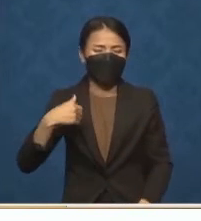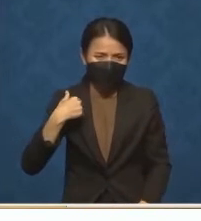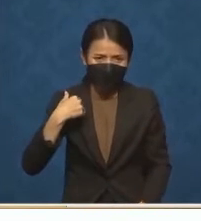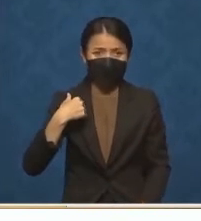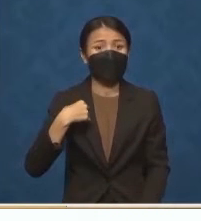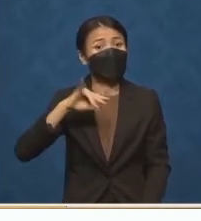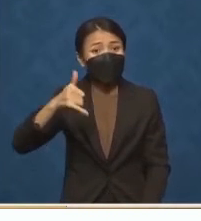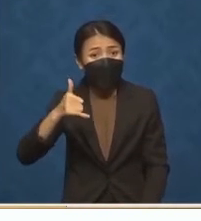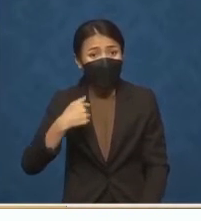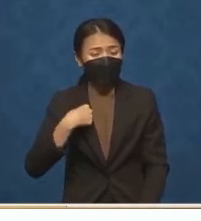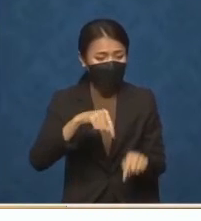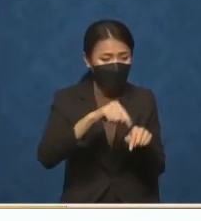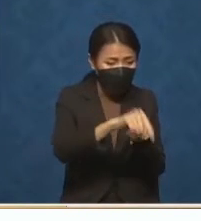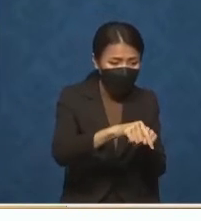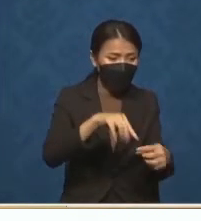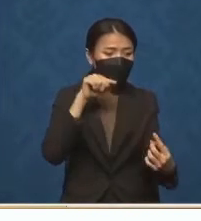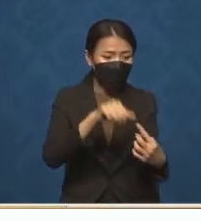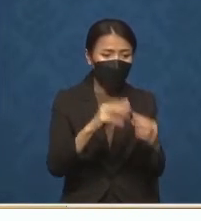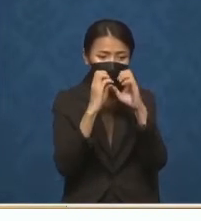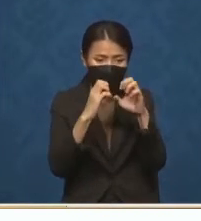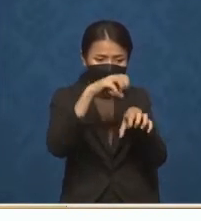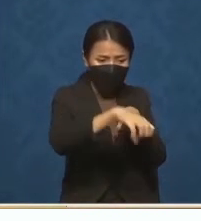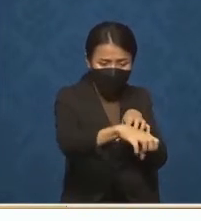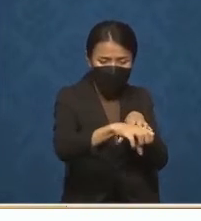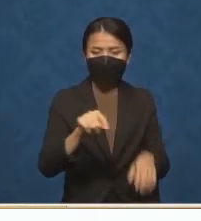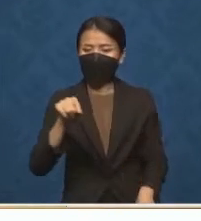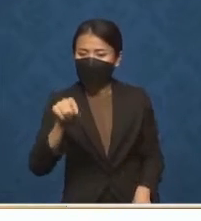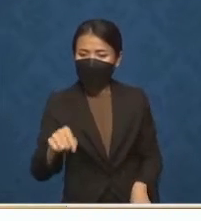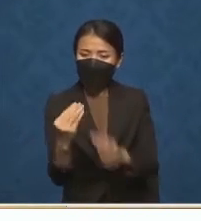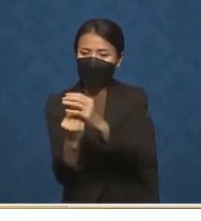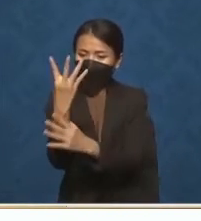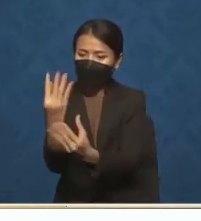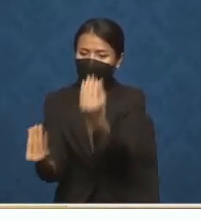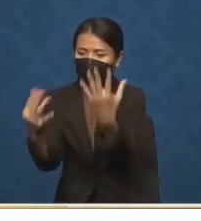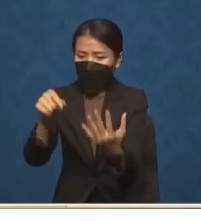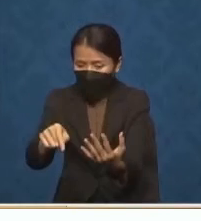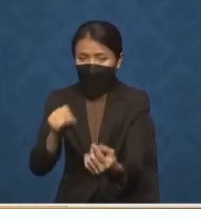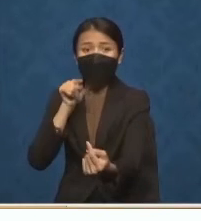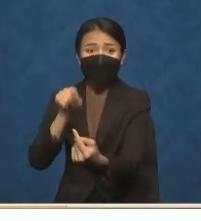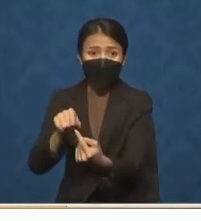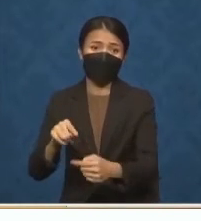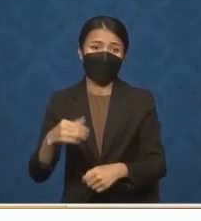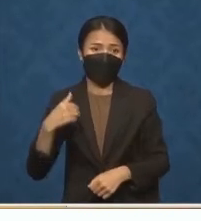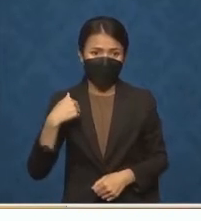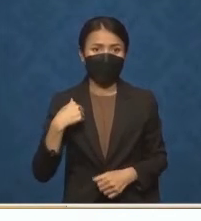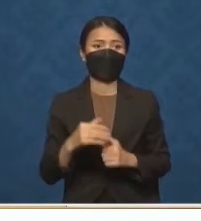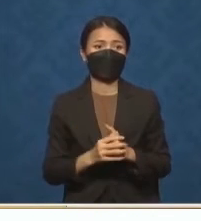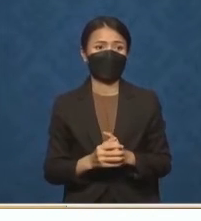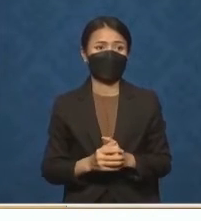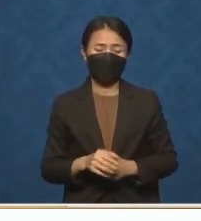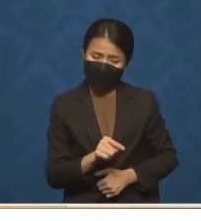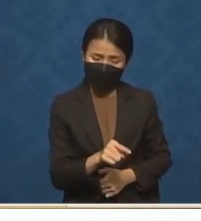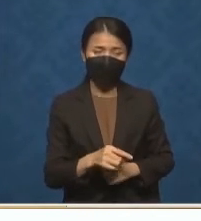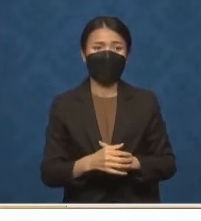ั้งความหุแงขปัญหาไมวาจะมีมาตรการอื่นมามันไมสามารขยังปัหาตรนี้ได้อัี้สมควรธมครับ